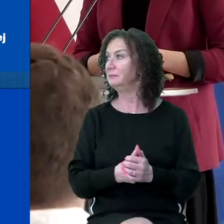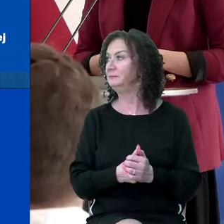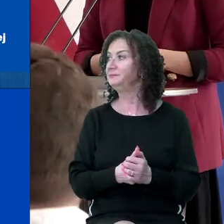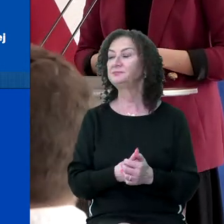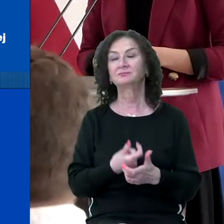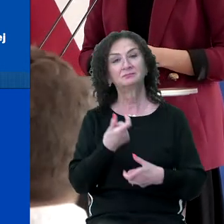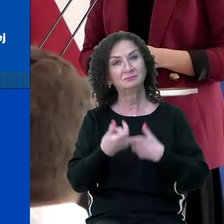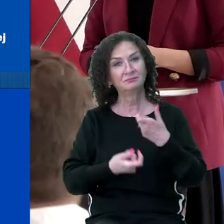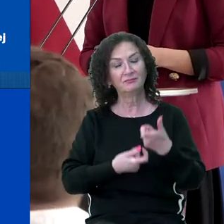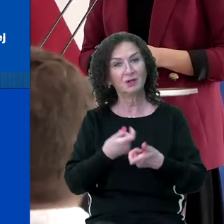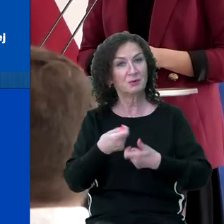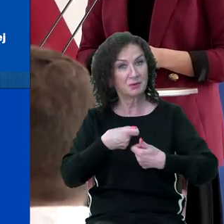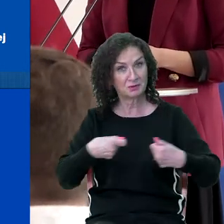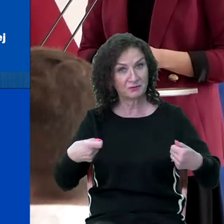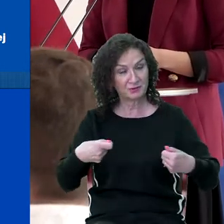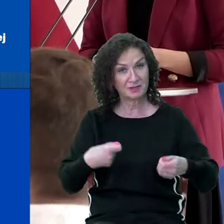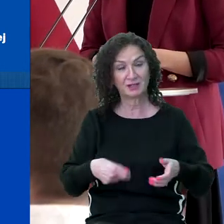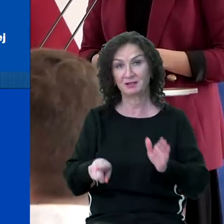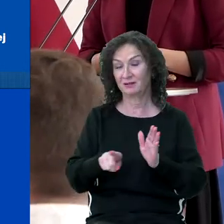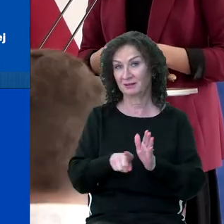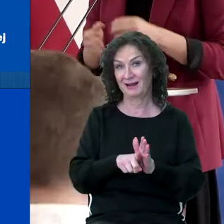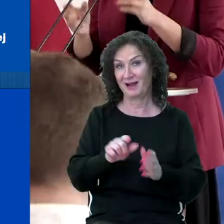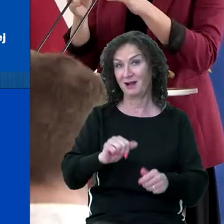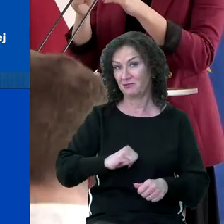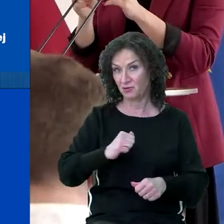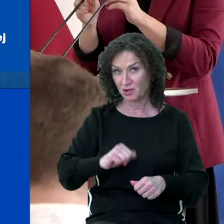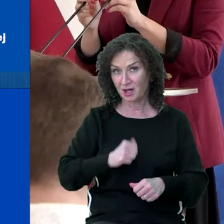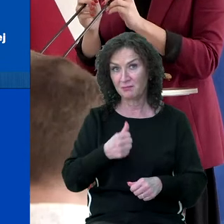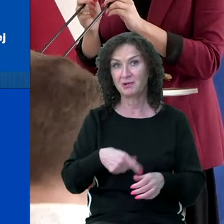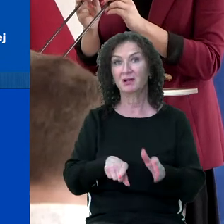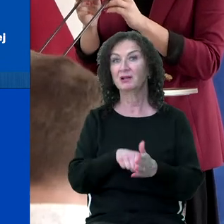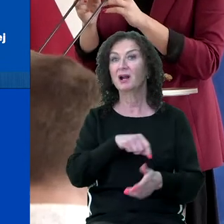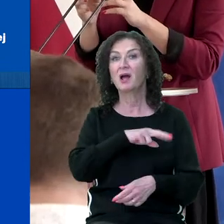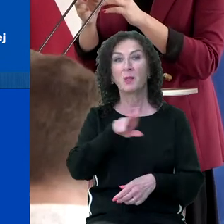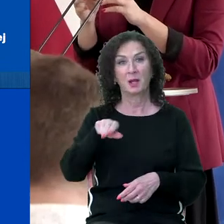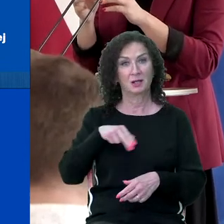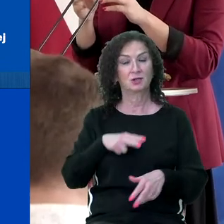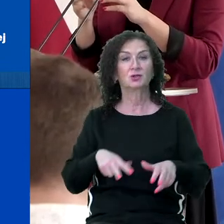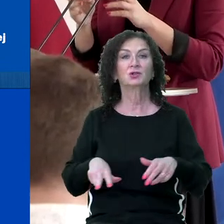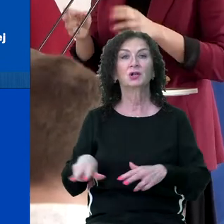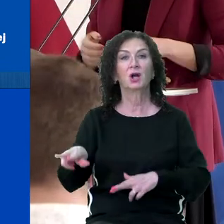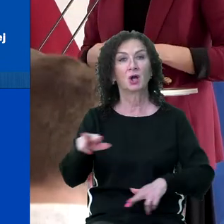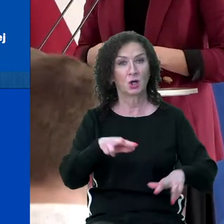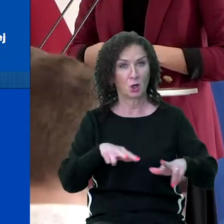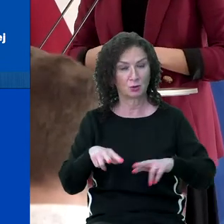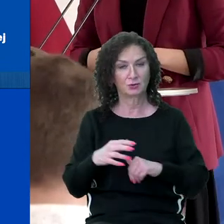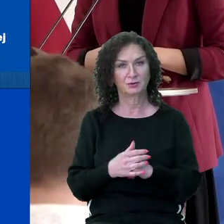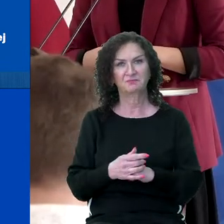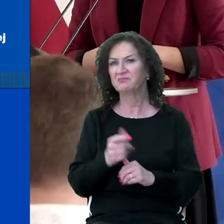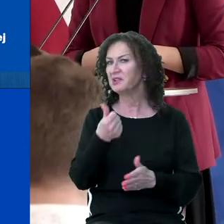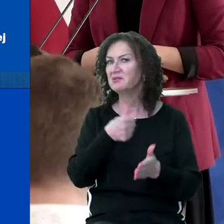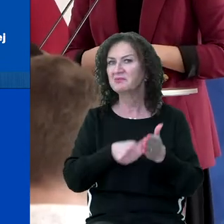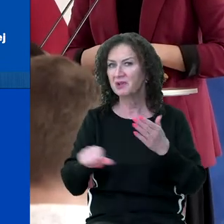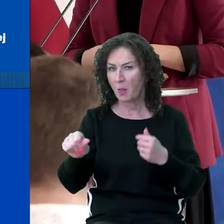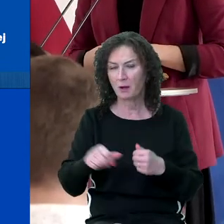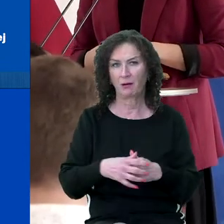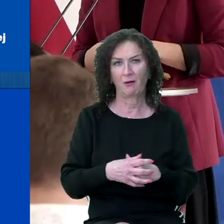rodziny i to jest naprawdę wyjątkowe. Wyjątkowe i tę wyjątkowość to już tak naprawdę nawet